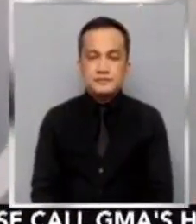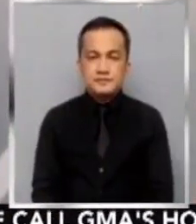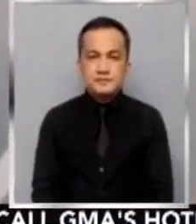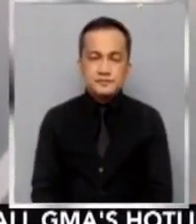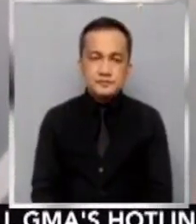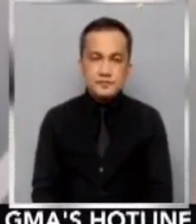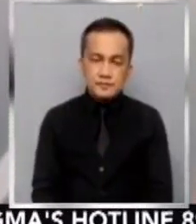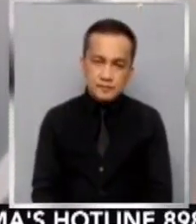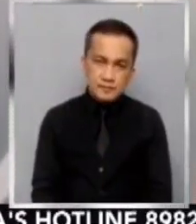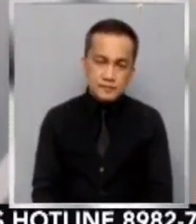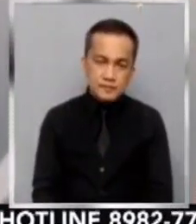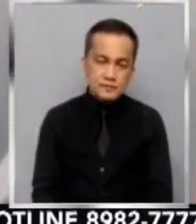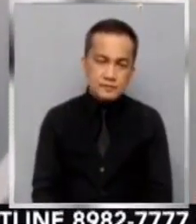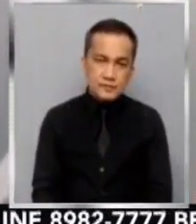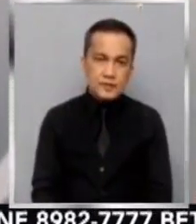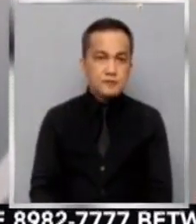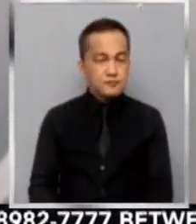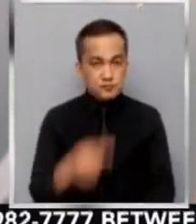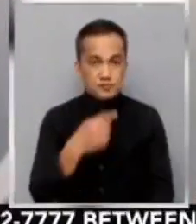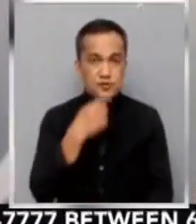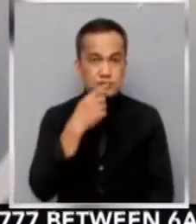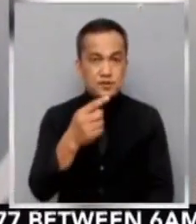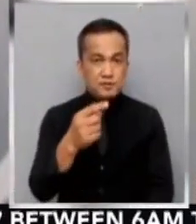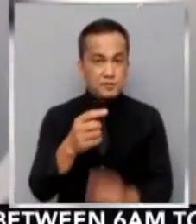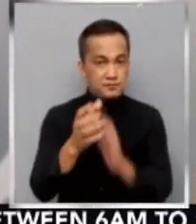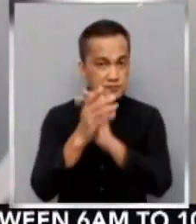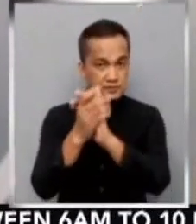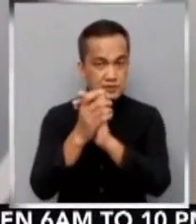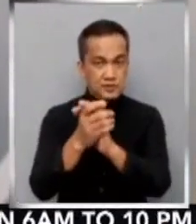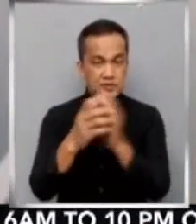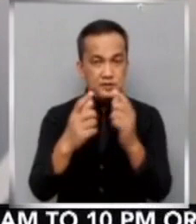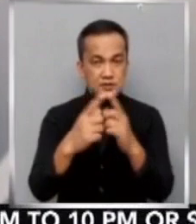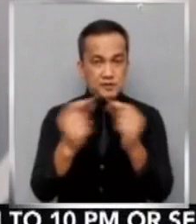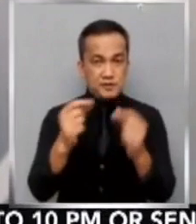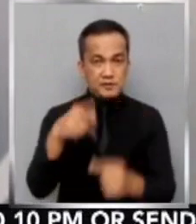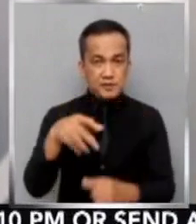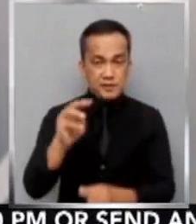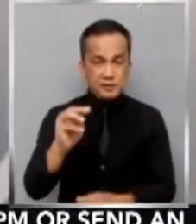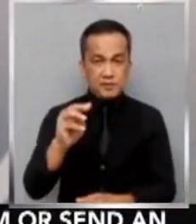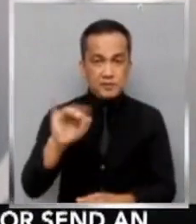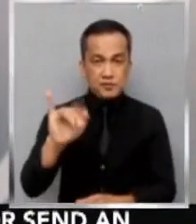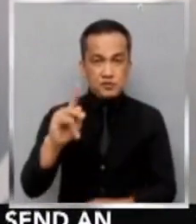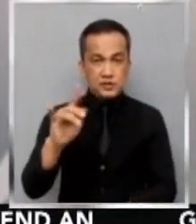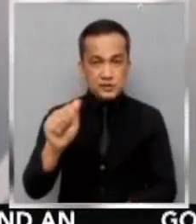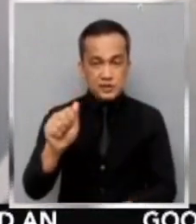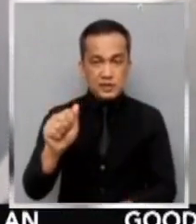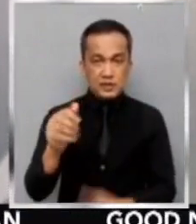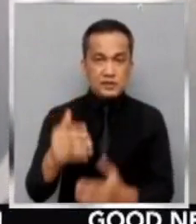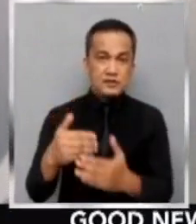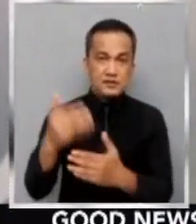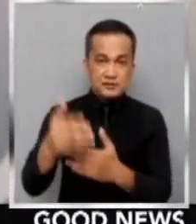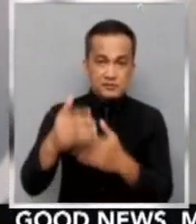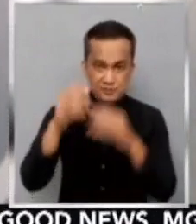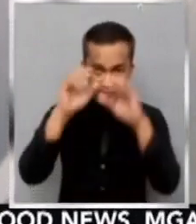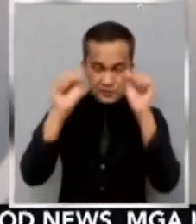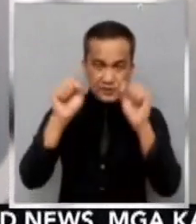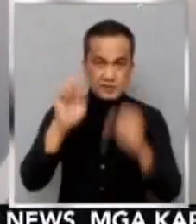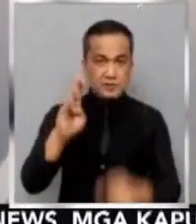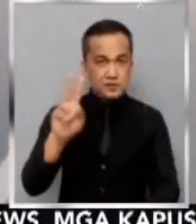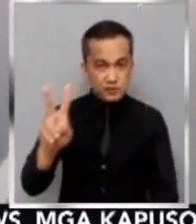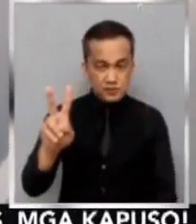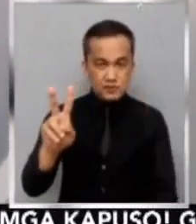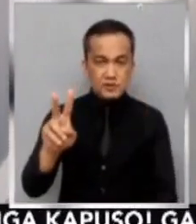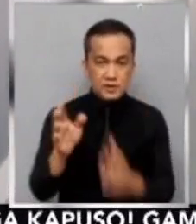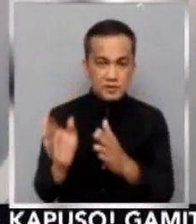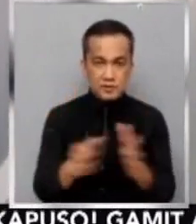Nagpaabot ng pagbati si Japan Prime Minister Kishida Fumio kay Presumptive President Bongbong Marcos. Plano raw ng